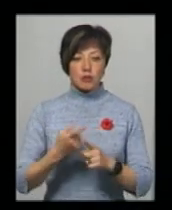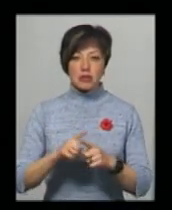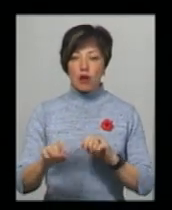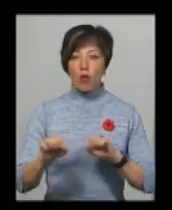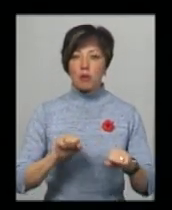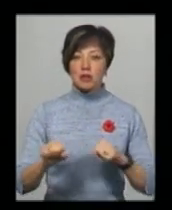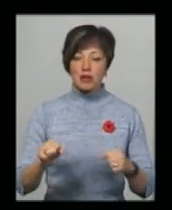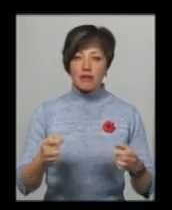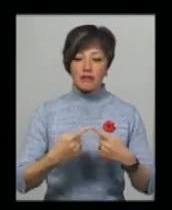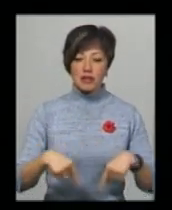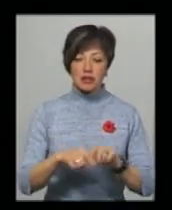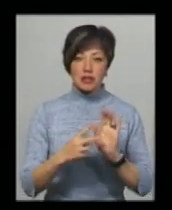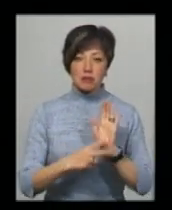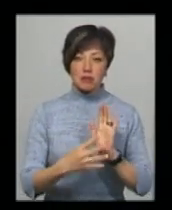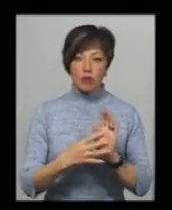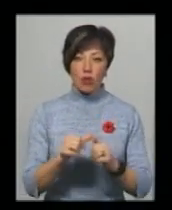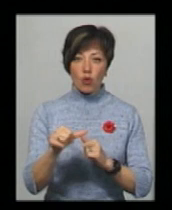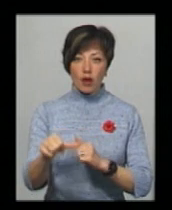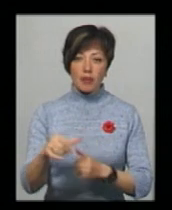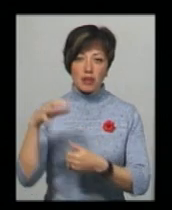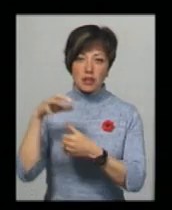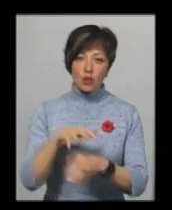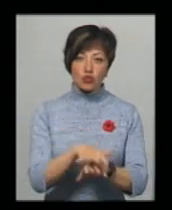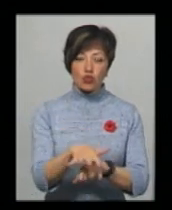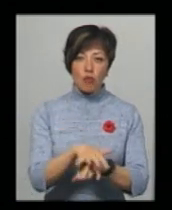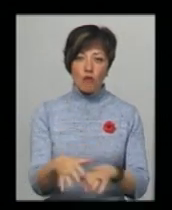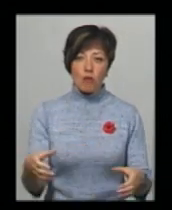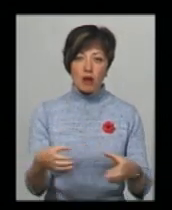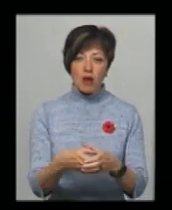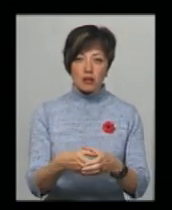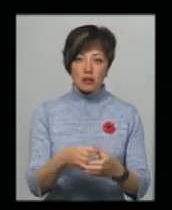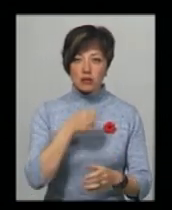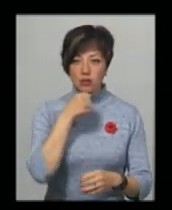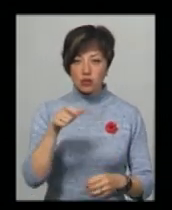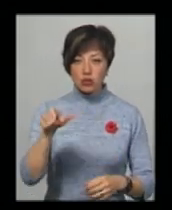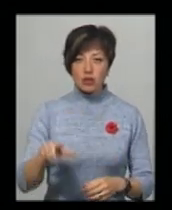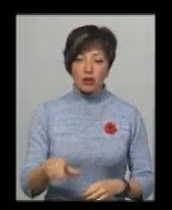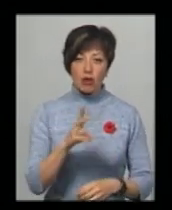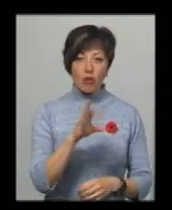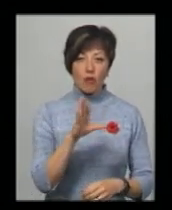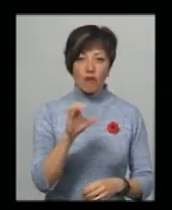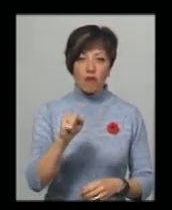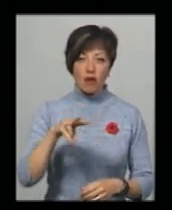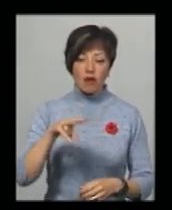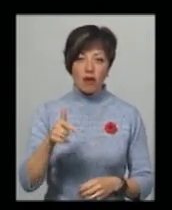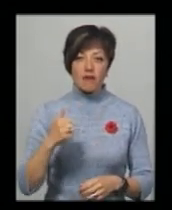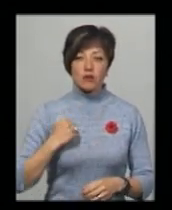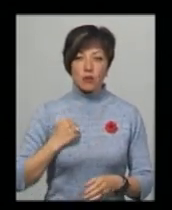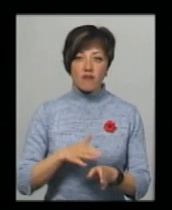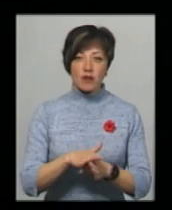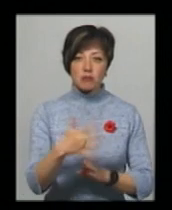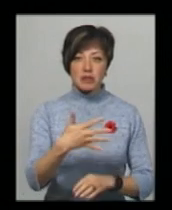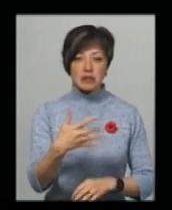командир відділення 79-ї окремої десантно-штурмової бригади старшина Володимир Коваль. Військовому